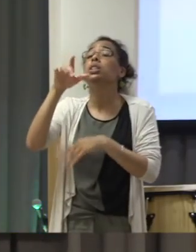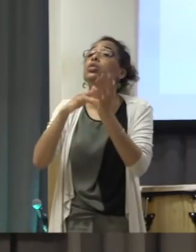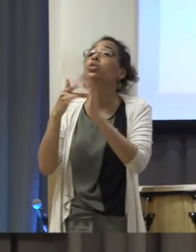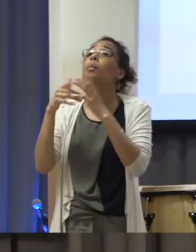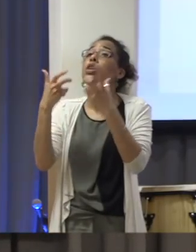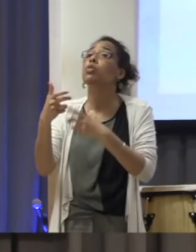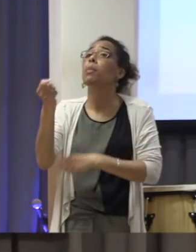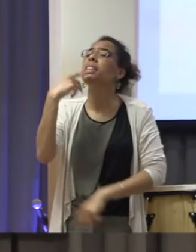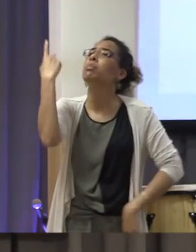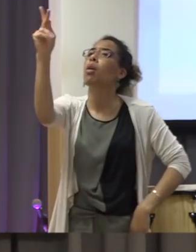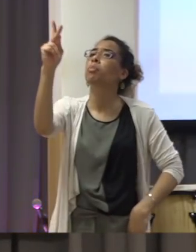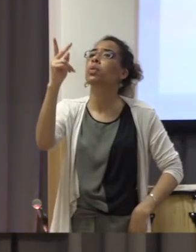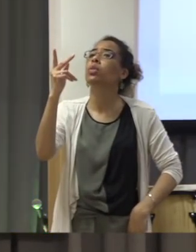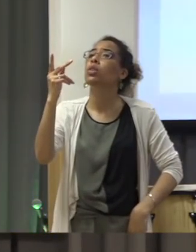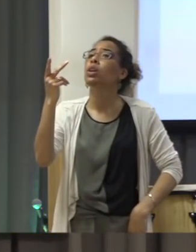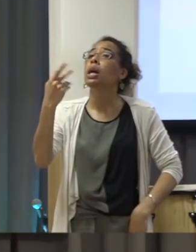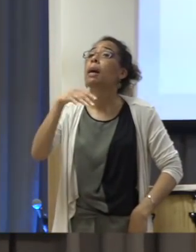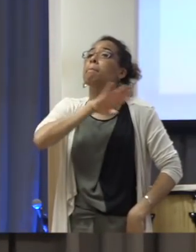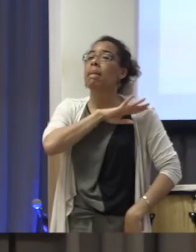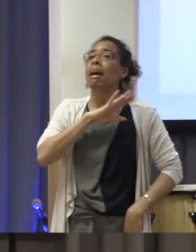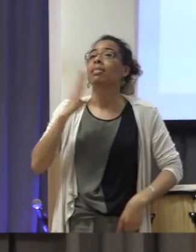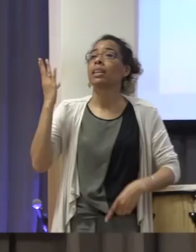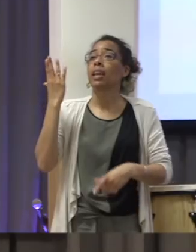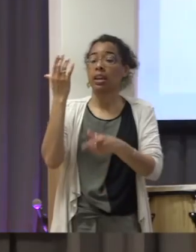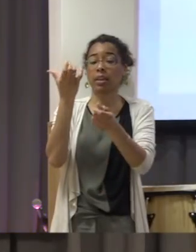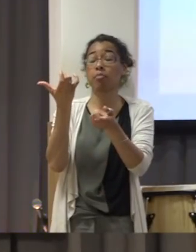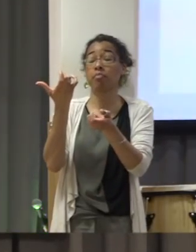chercher ton médicament qui s'appelle Partemertrusure.